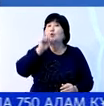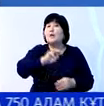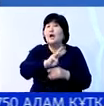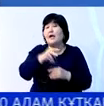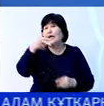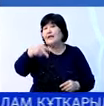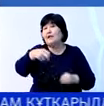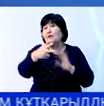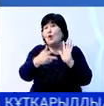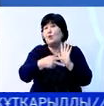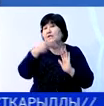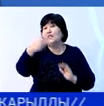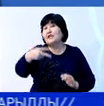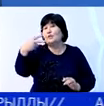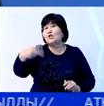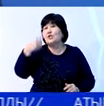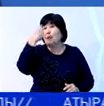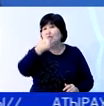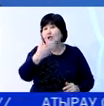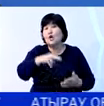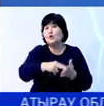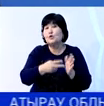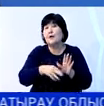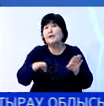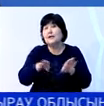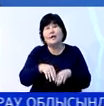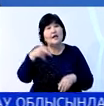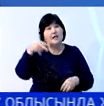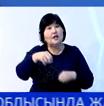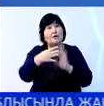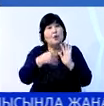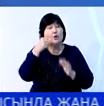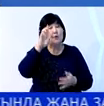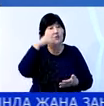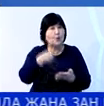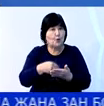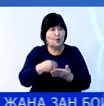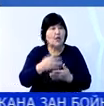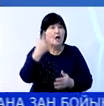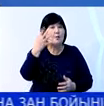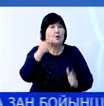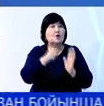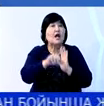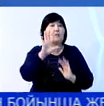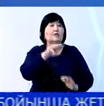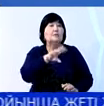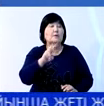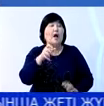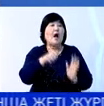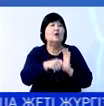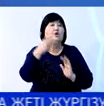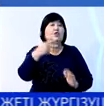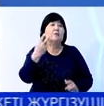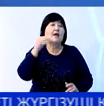қамтудың 2018-2020 жылдарға арналған жоспарына сәйкес 2019 жылдың бюджеттен 565 миллион 622 мың